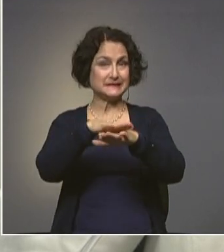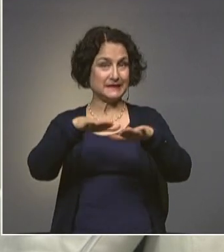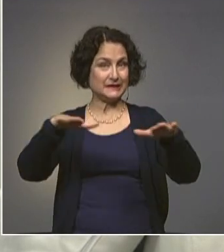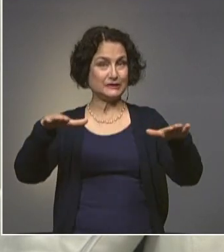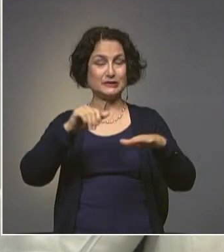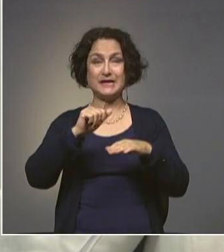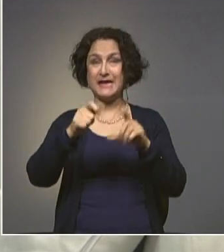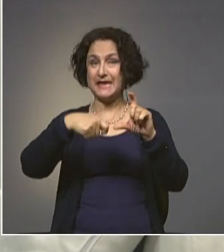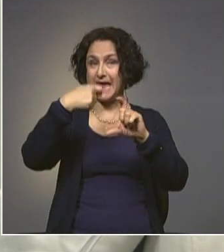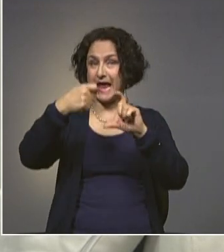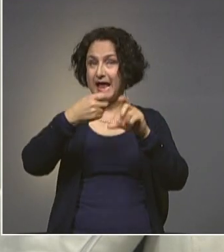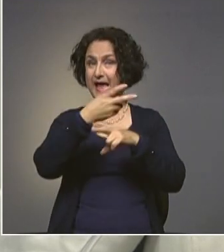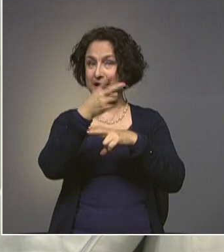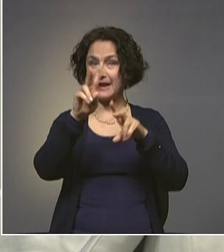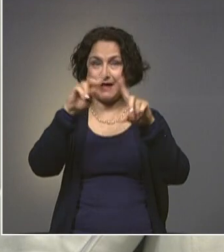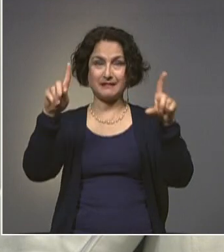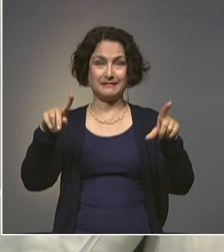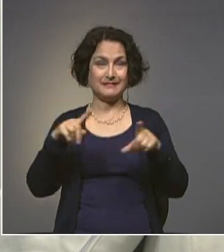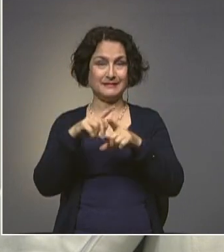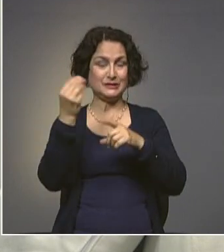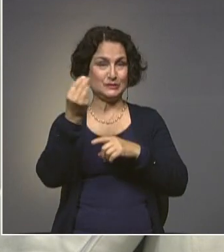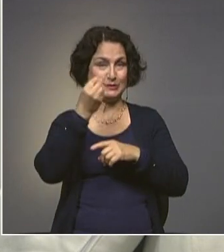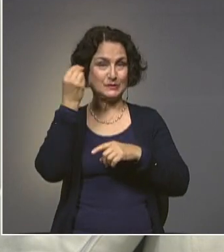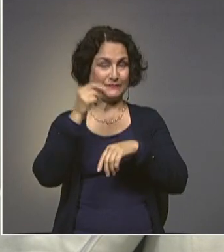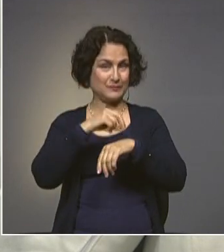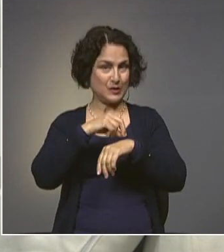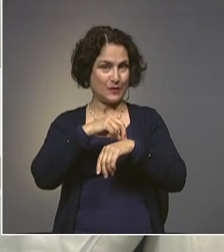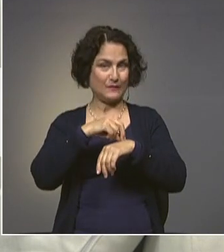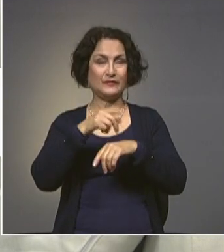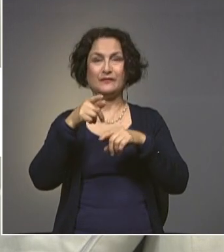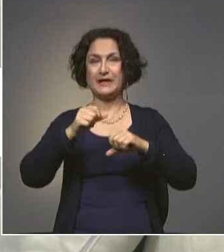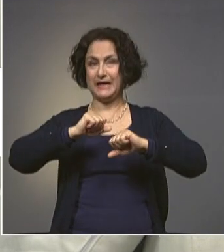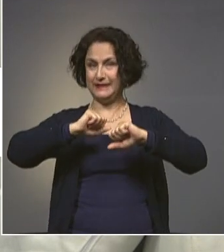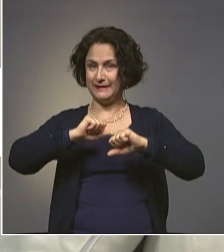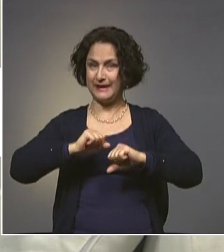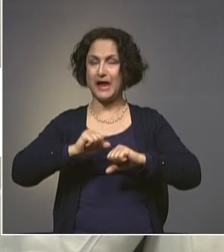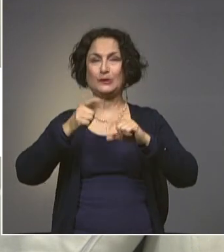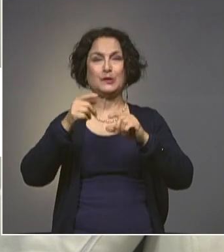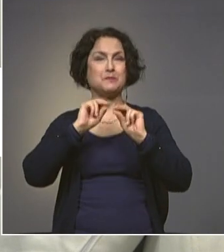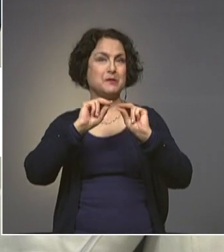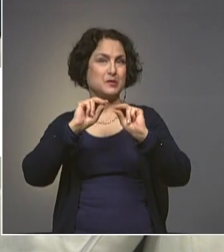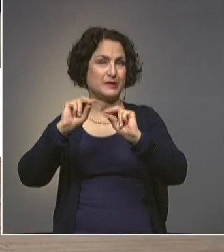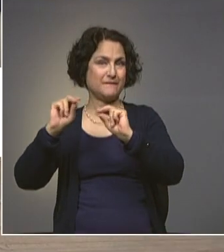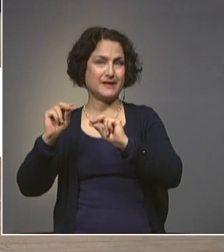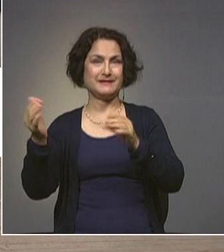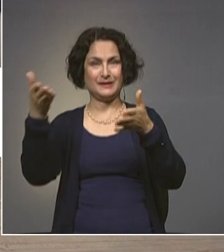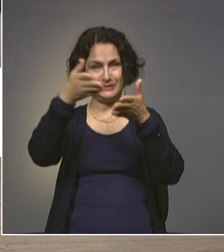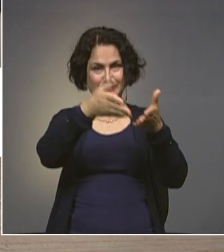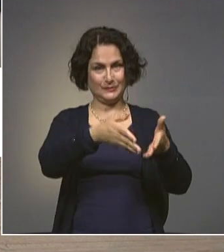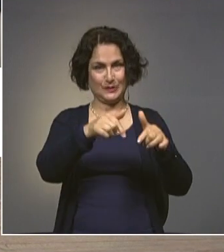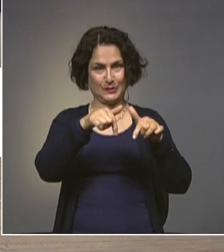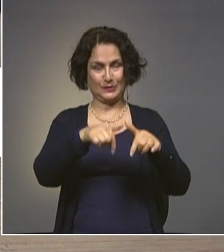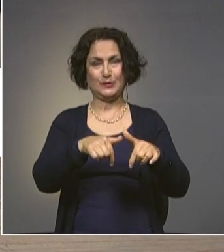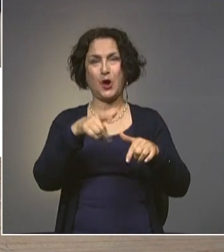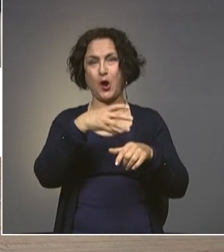в Пловдив. В студиото сме с директора на гимназията Николай Томов и с преподавателите Даниел Русев и Зоя Капон.